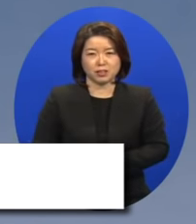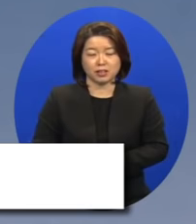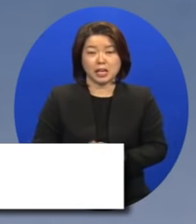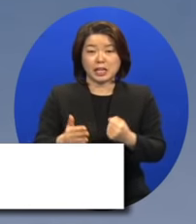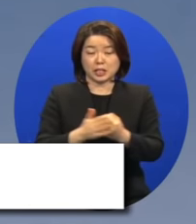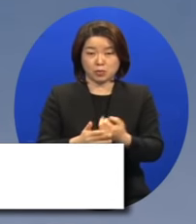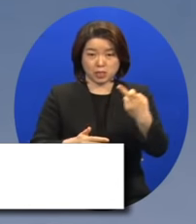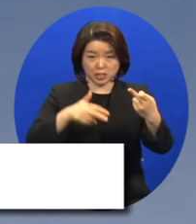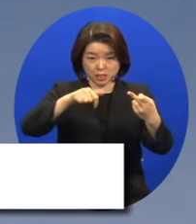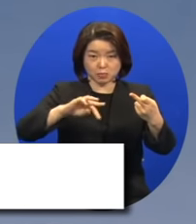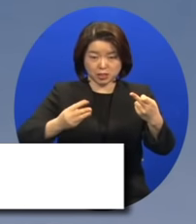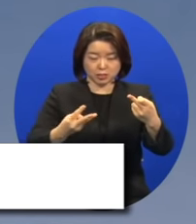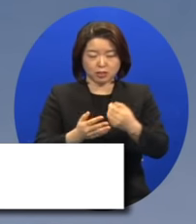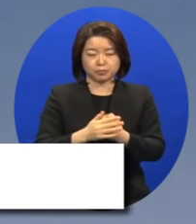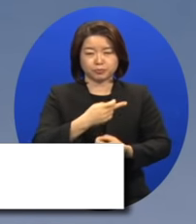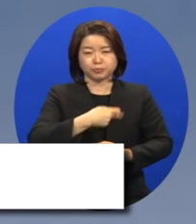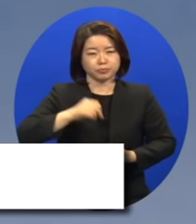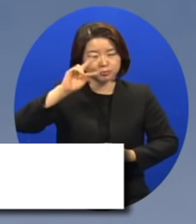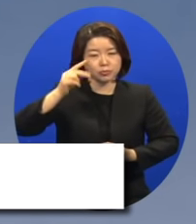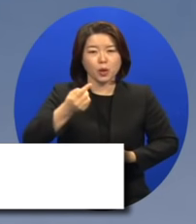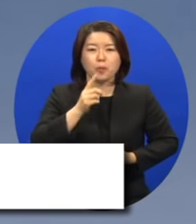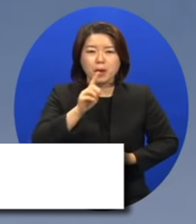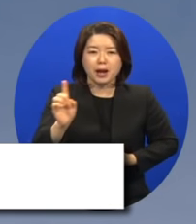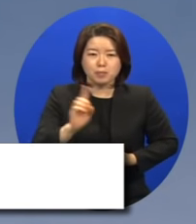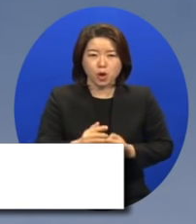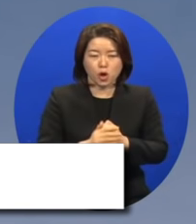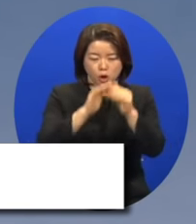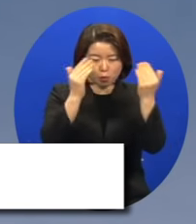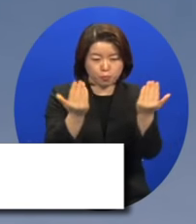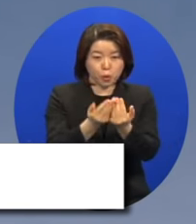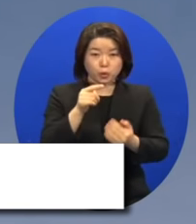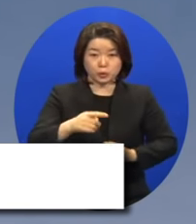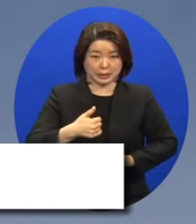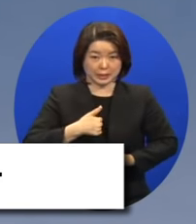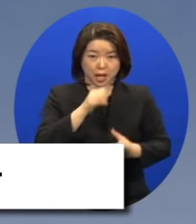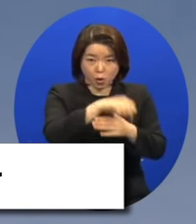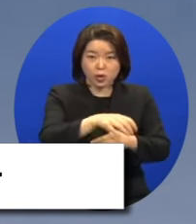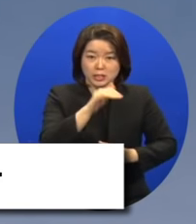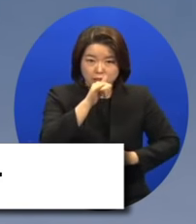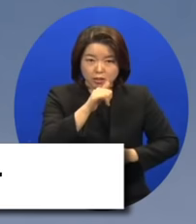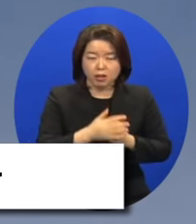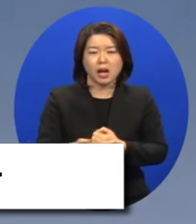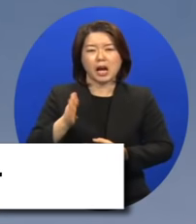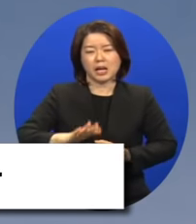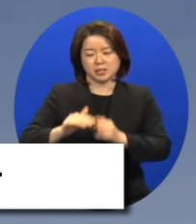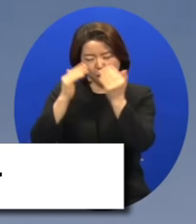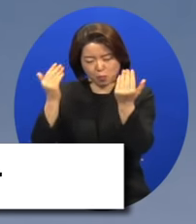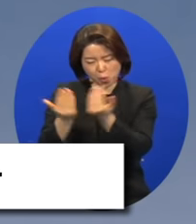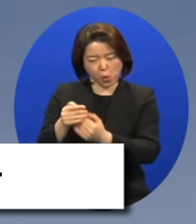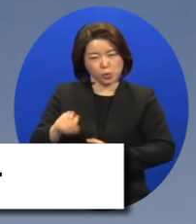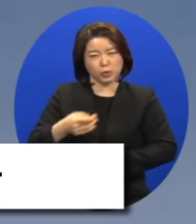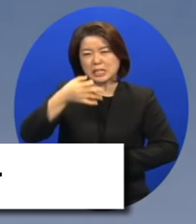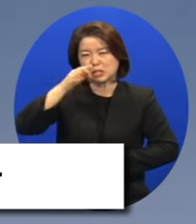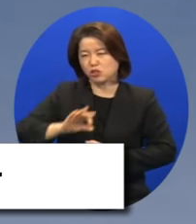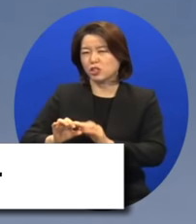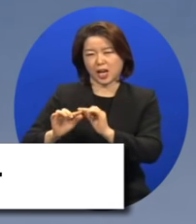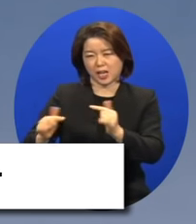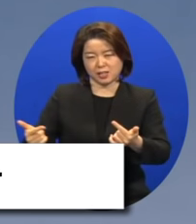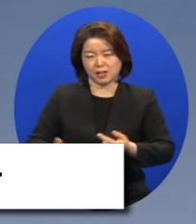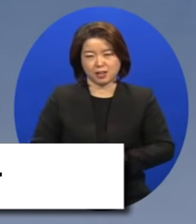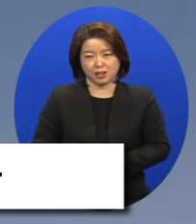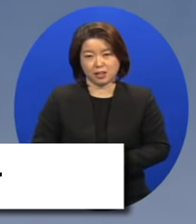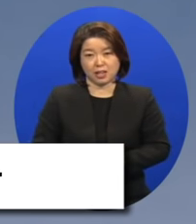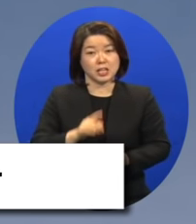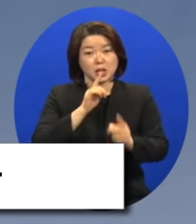그래서사도바울은 12절에서모든것이 허용되지만모든것이